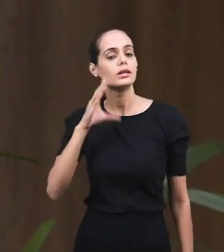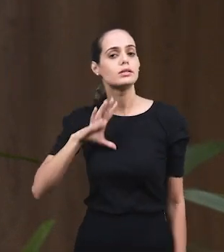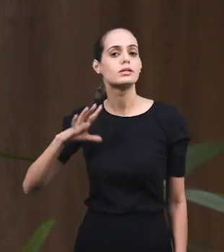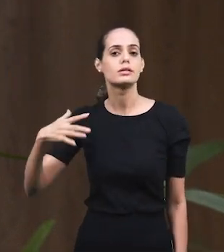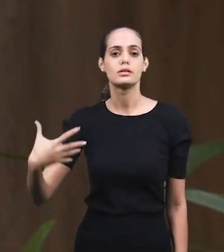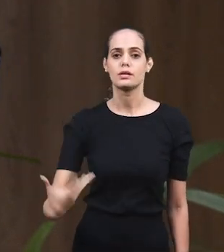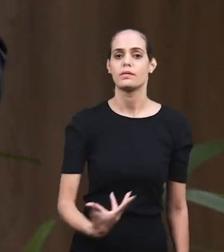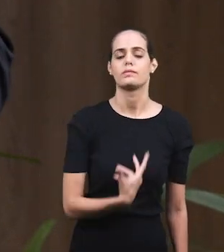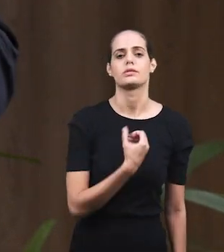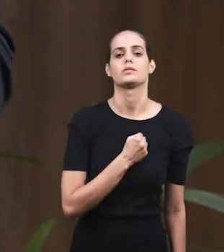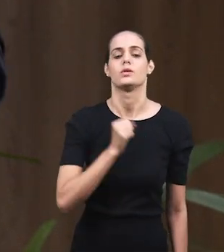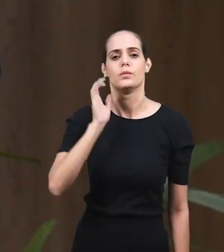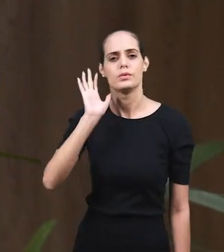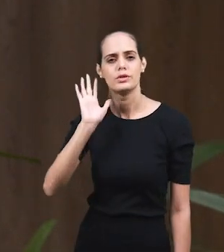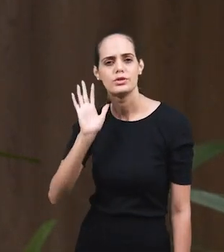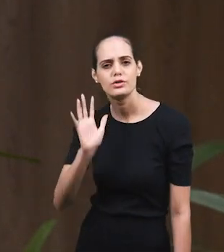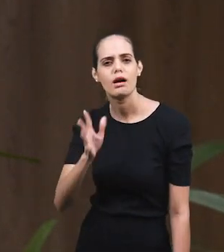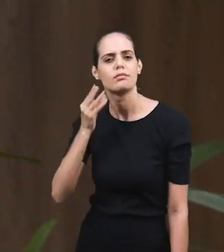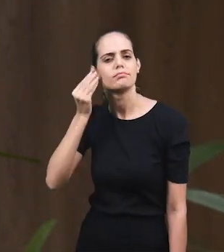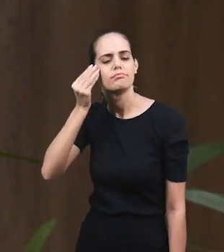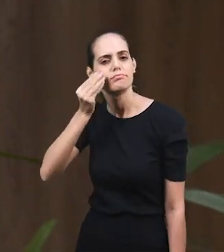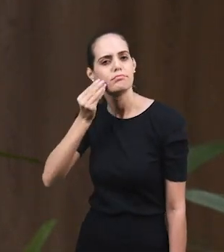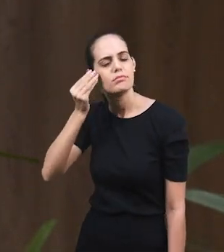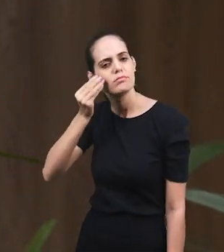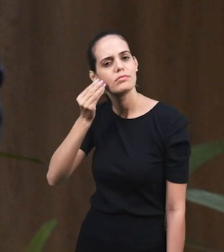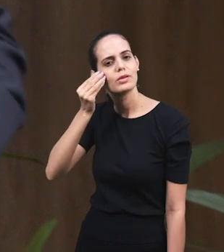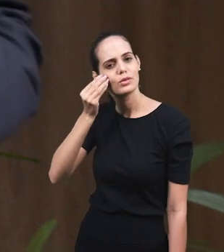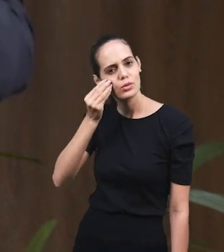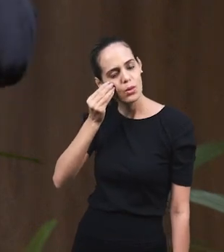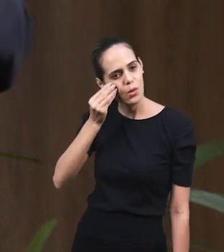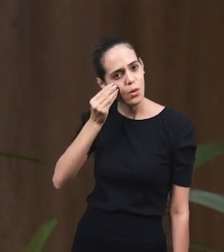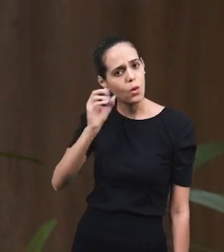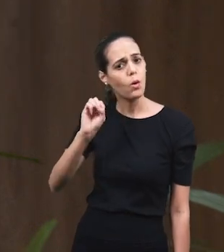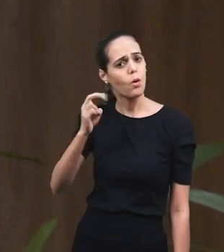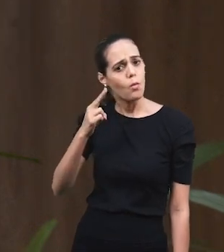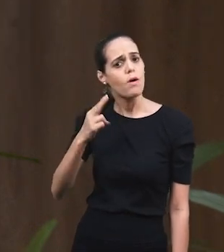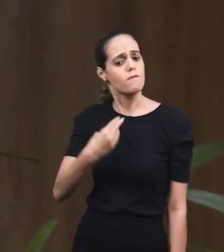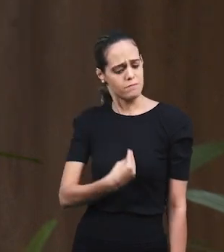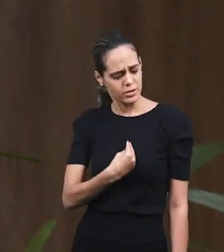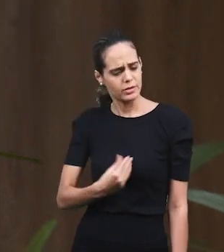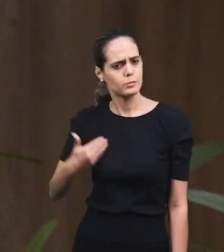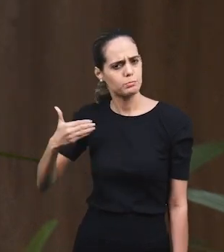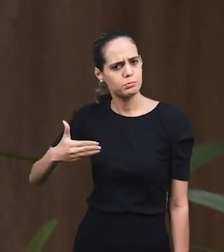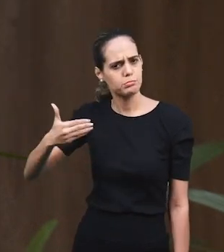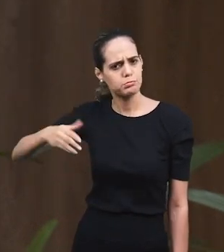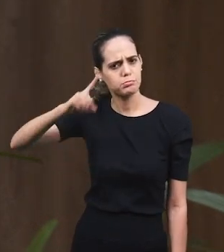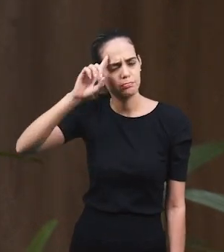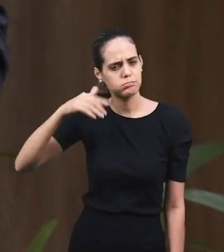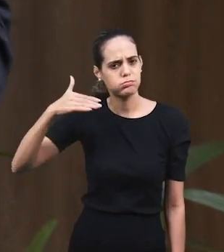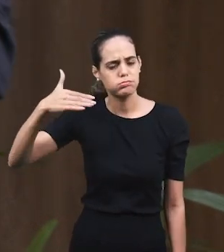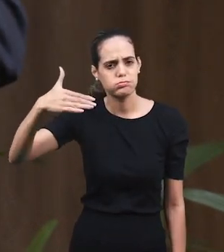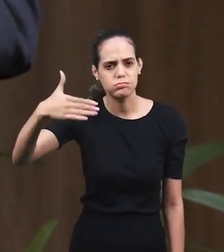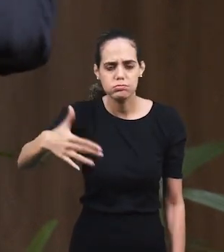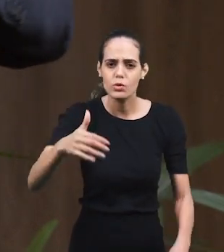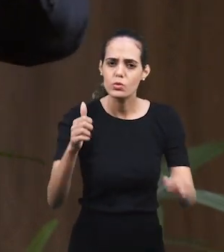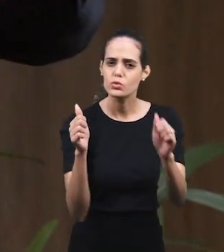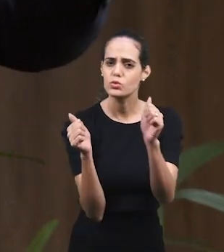il est très important pour les chrétiens en Jésus, ceux qui ont déjà eu l'expérience du